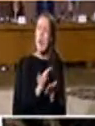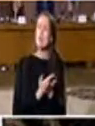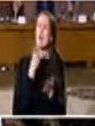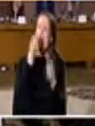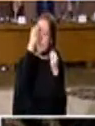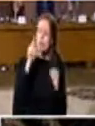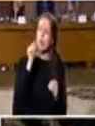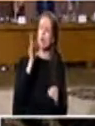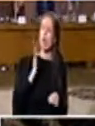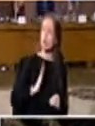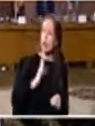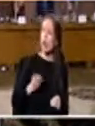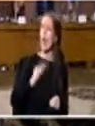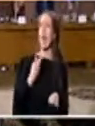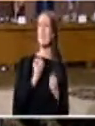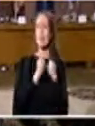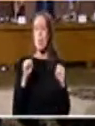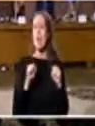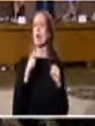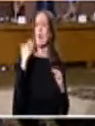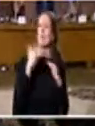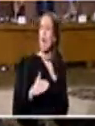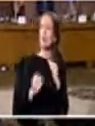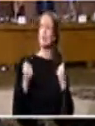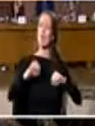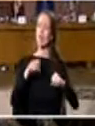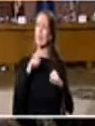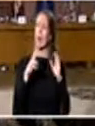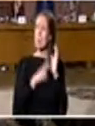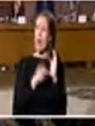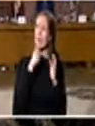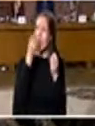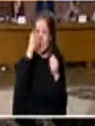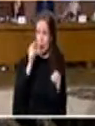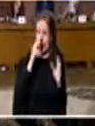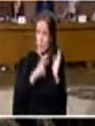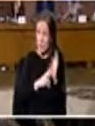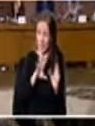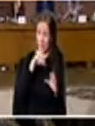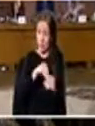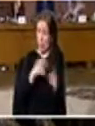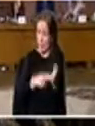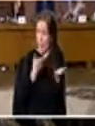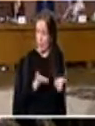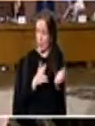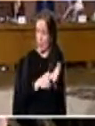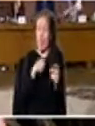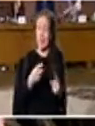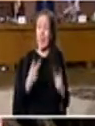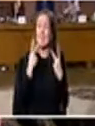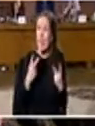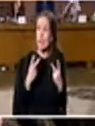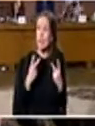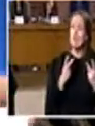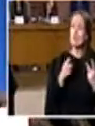dostojanstva, slobode, demokratije, jednakosti, vladavine prava i poštovanja ljudskih prava, uključujući prava manjina. Te vrednosti su